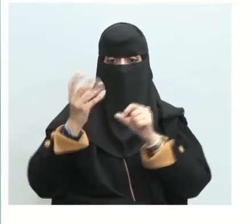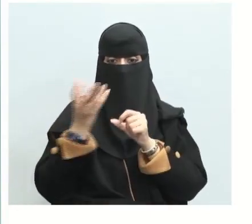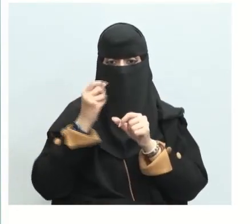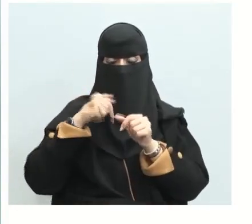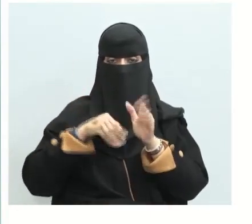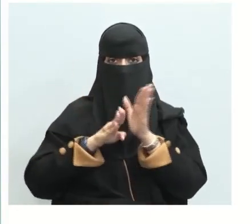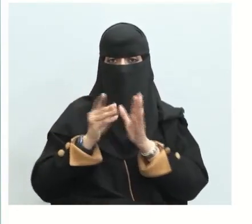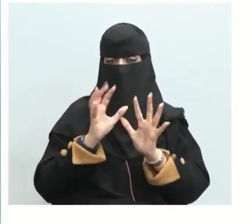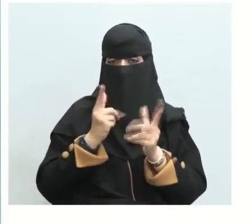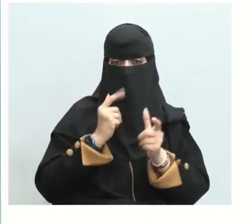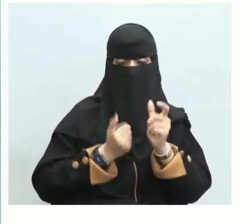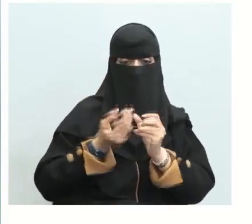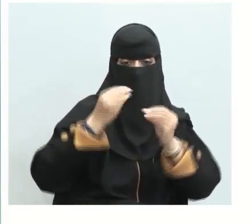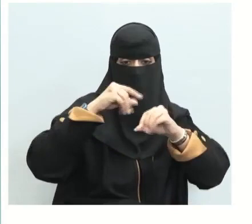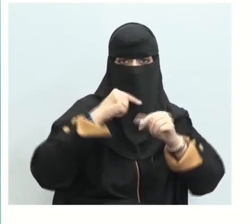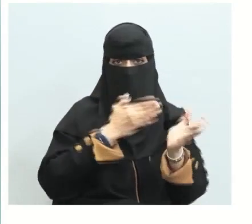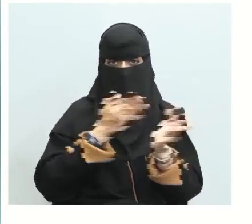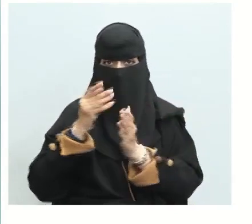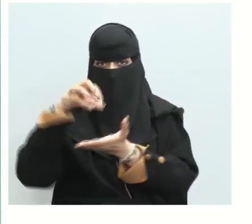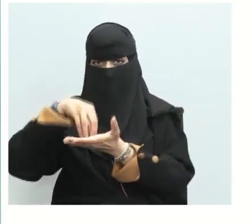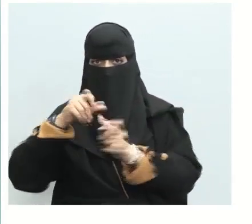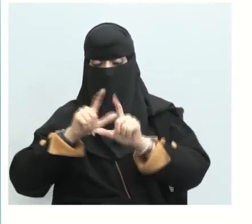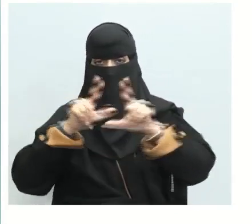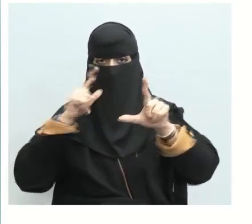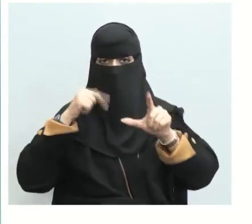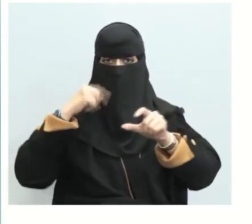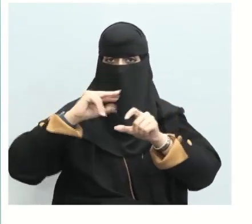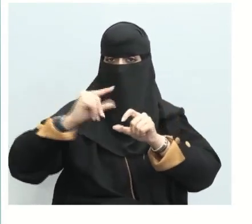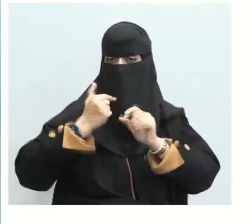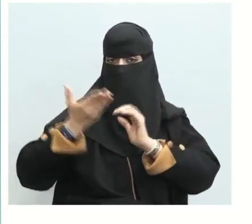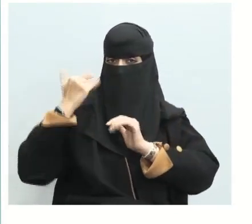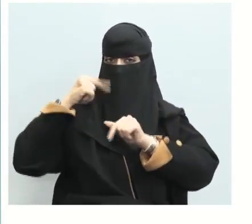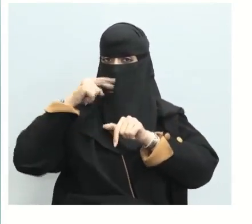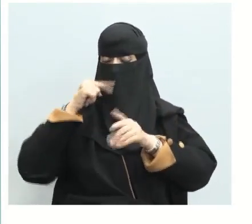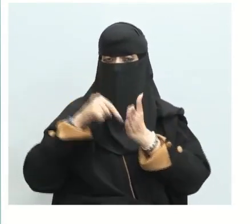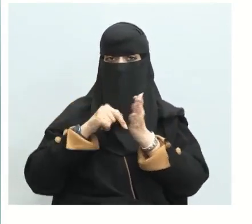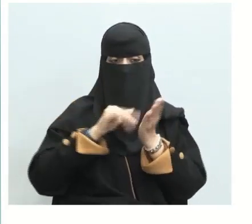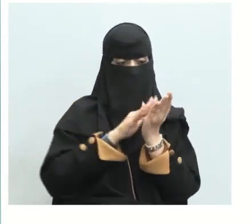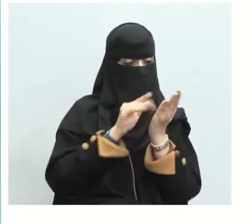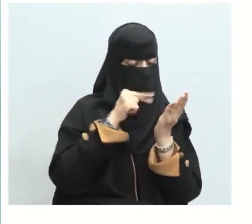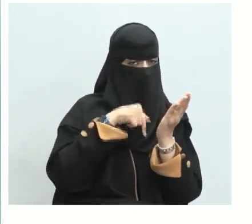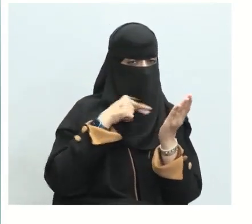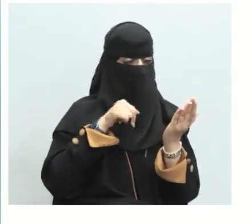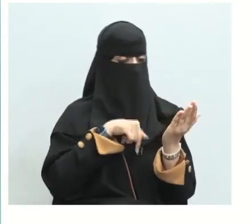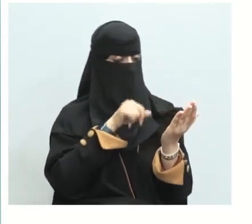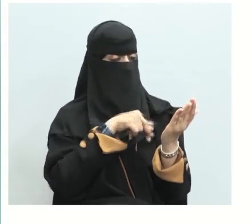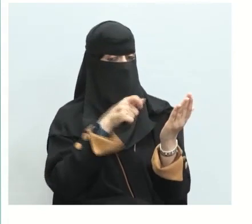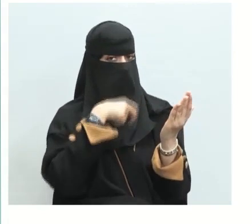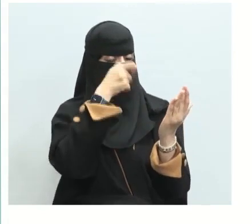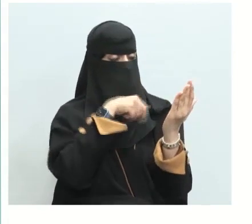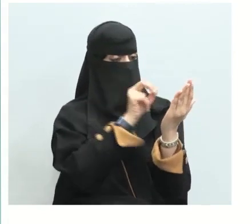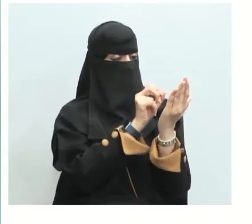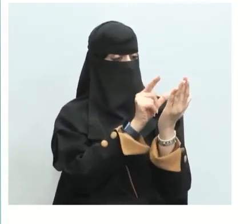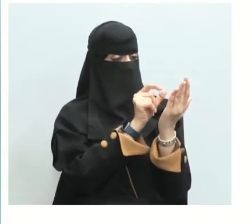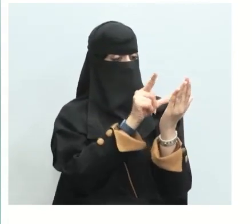تحسين تجربة المستخدم أنه عند زيارة المواقع الإلكترونية التقليدية من خلال الهواتف الذكية، قد يحتاج المستخدم